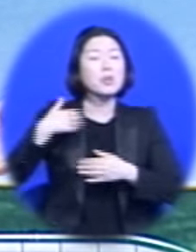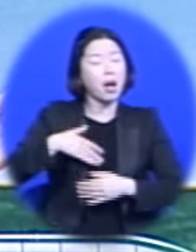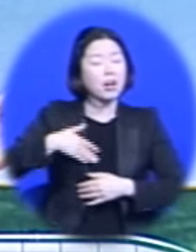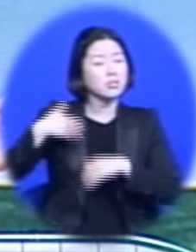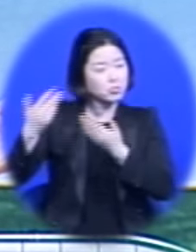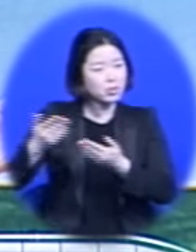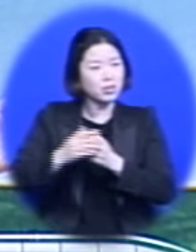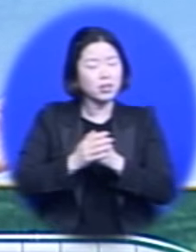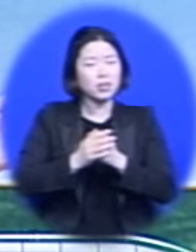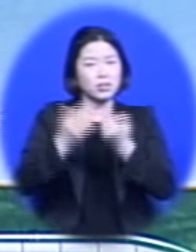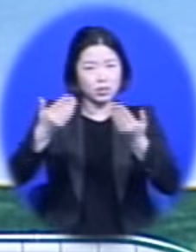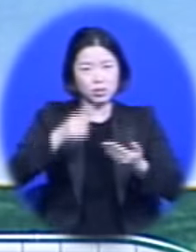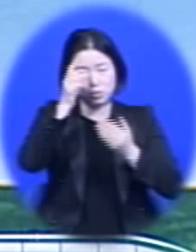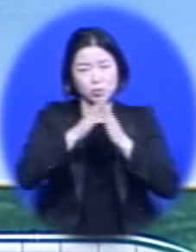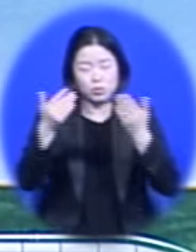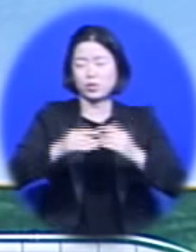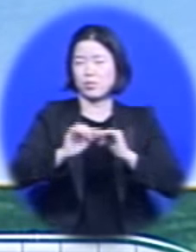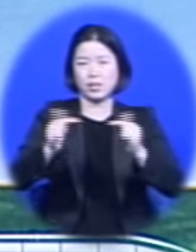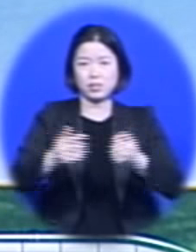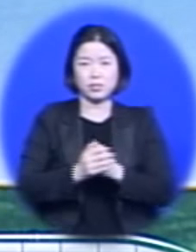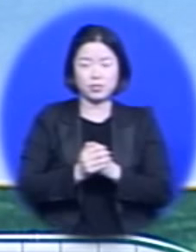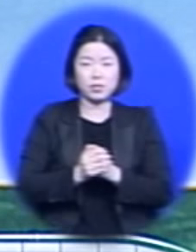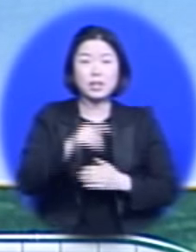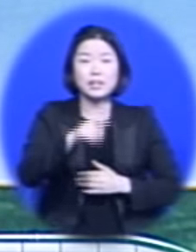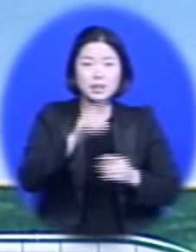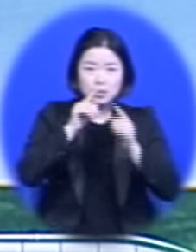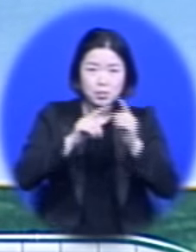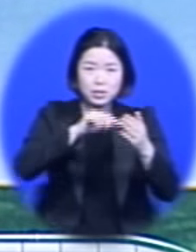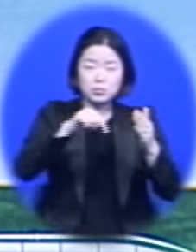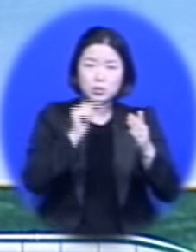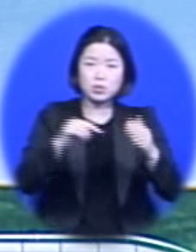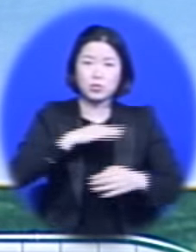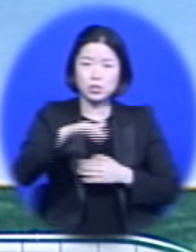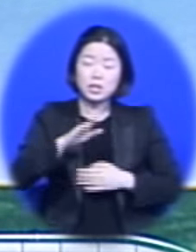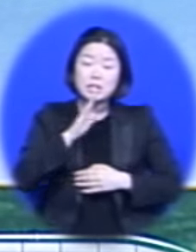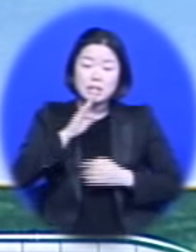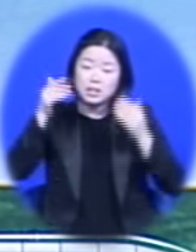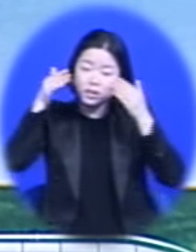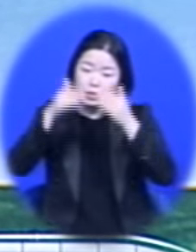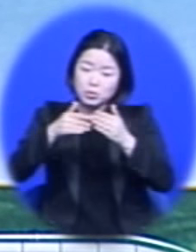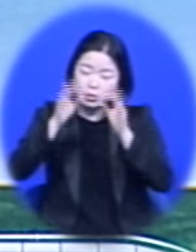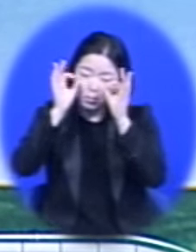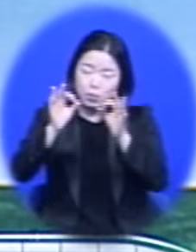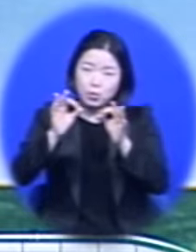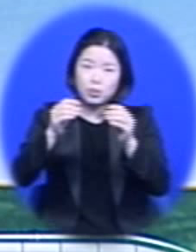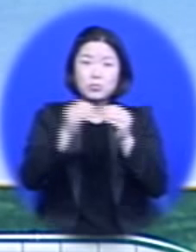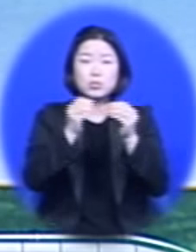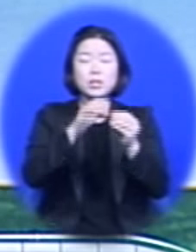건 아닙니다. 여러분 오늘 이 말씀에서 우리가 진짜 주목해 봐야 될 구절이 있어요.